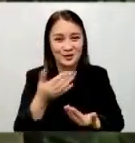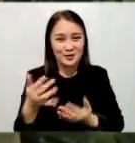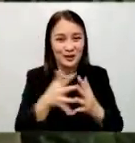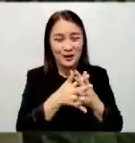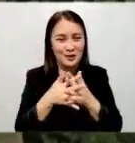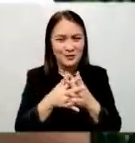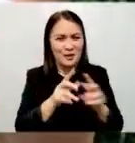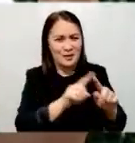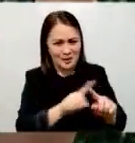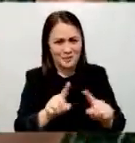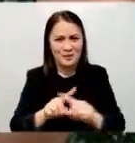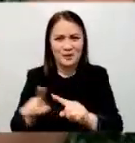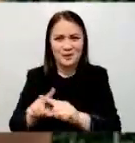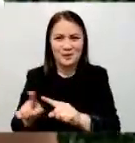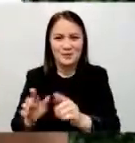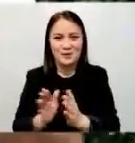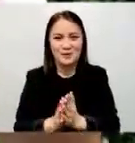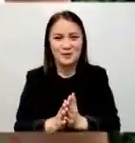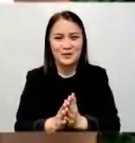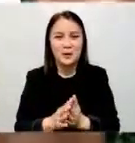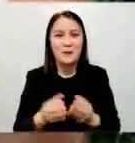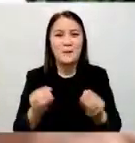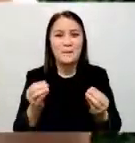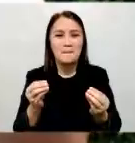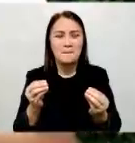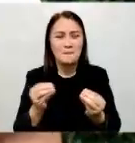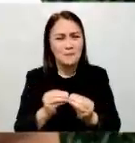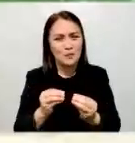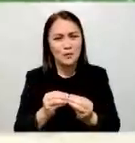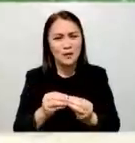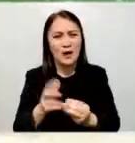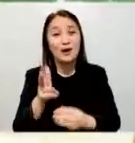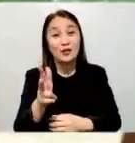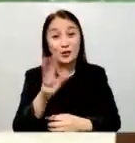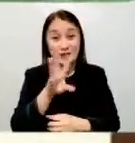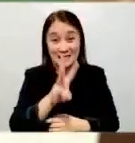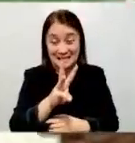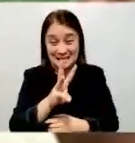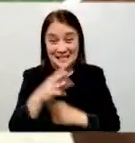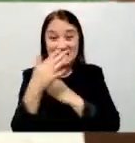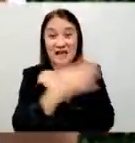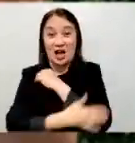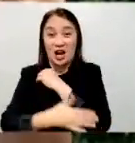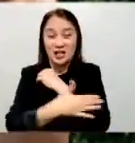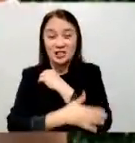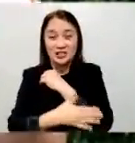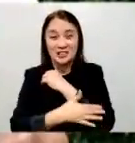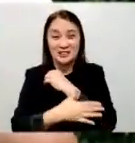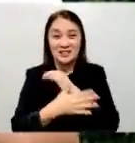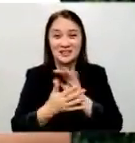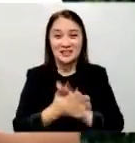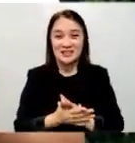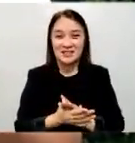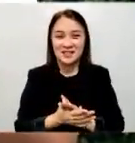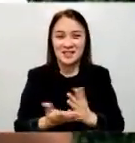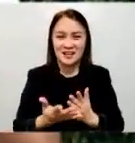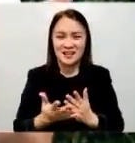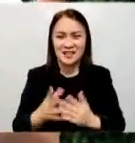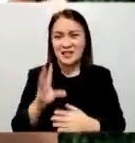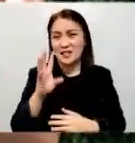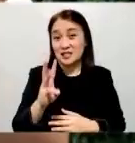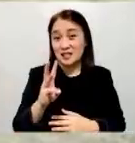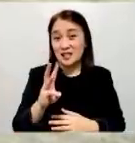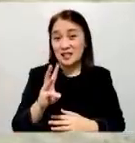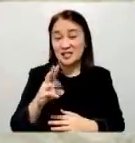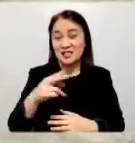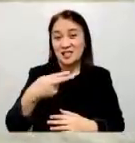iba. Now we have more than, like, we have 36 countries. We have like another 6 hectares. Dito